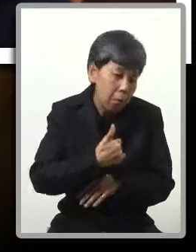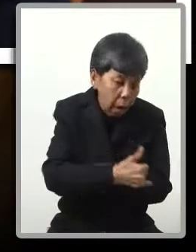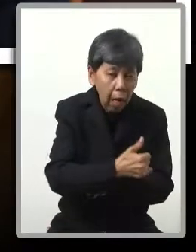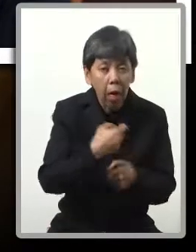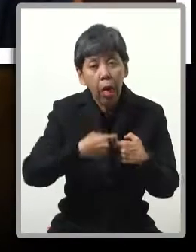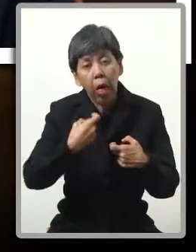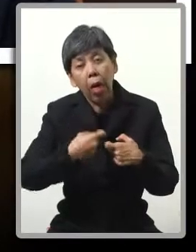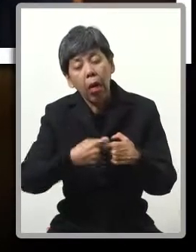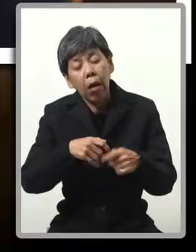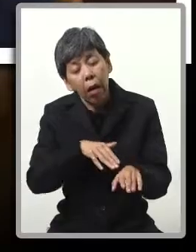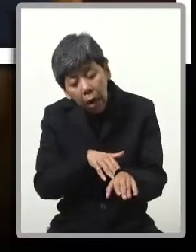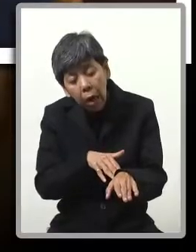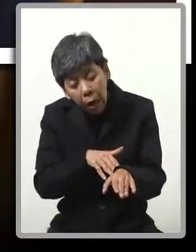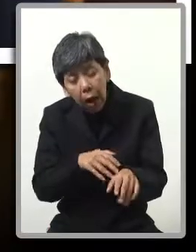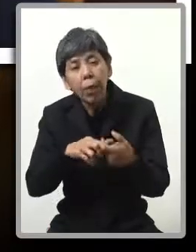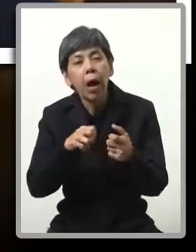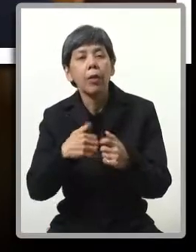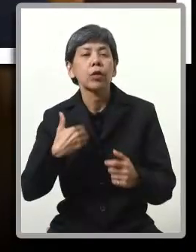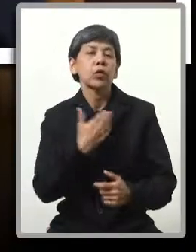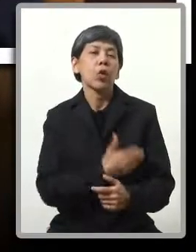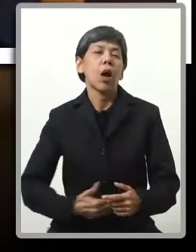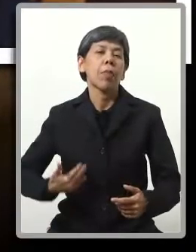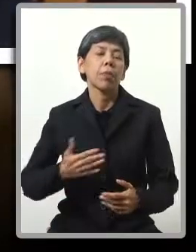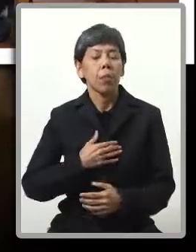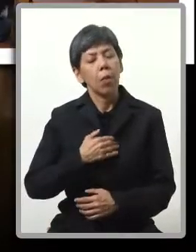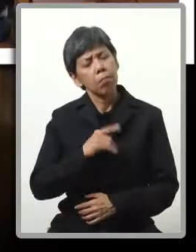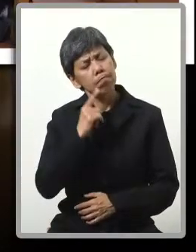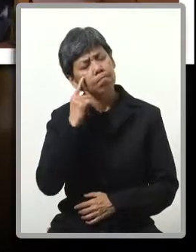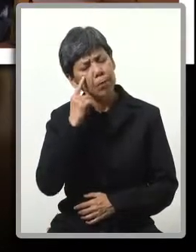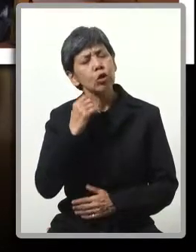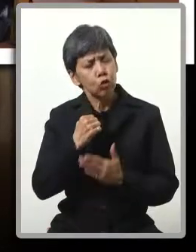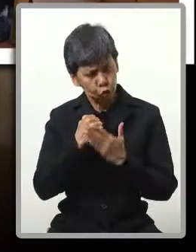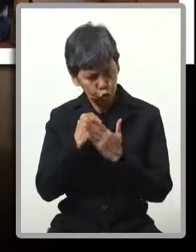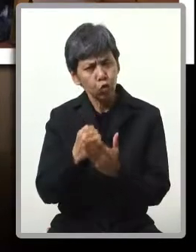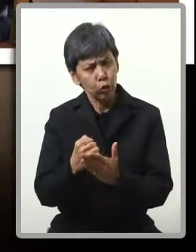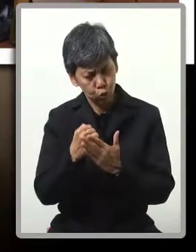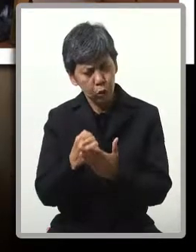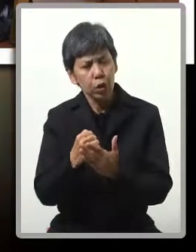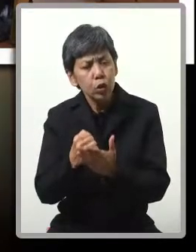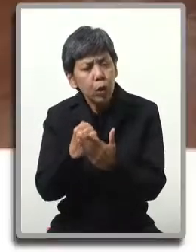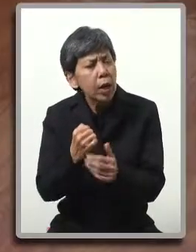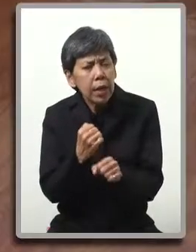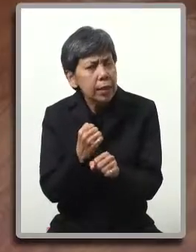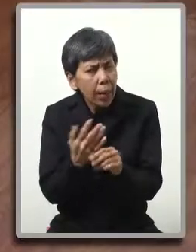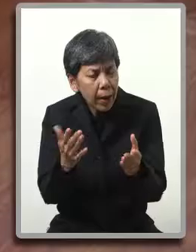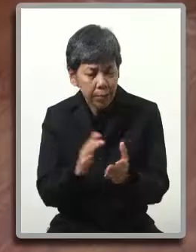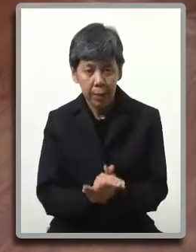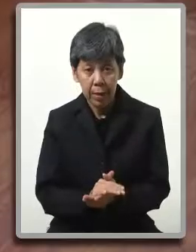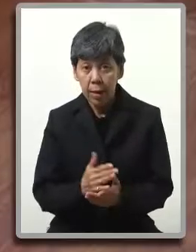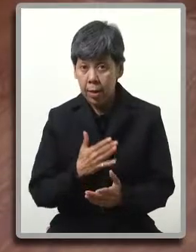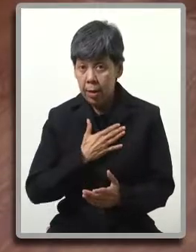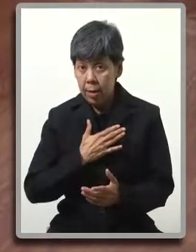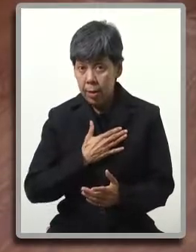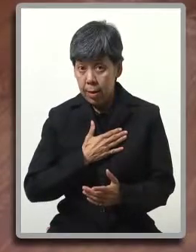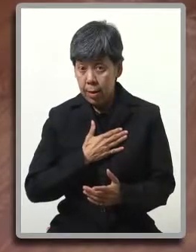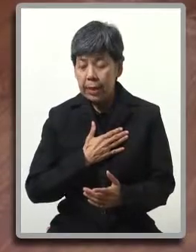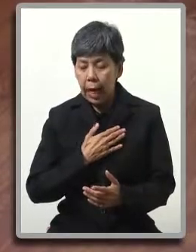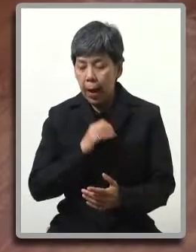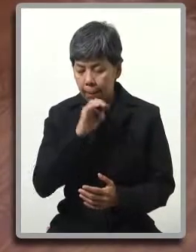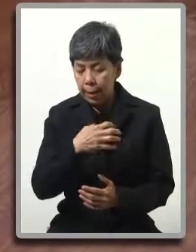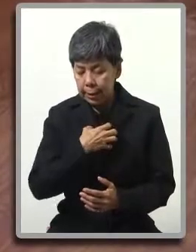องน้ำก็ไปได้รถก็ติดอะไรเนี่ยปัญหาก็คือปัญหาสุขภาพสิ่งที่ผมบอกว่าเราต้องช่วยกันอย่างไรคืออย่